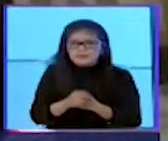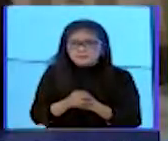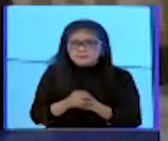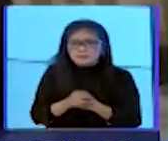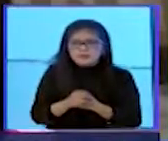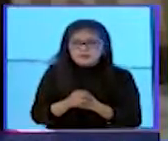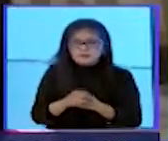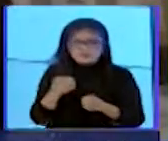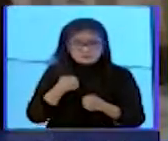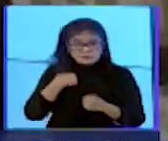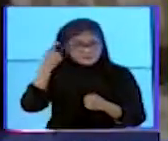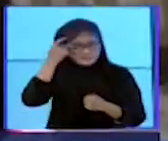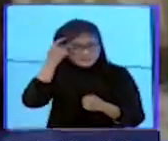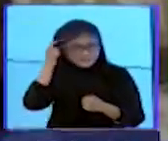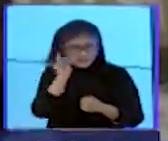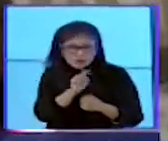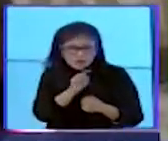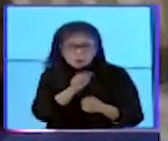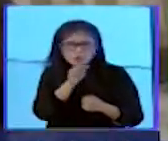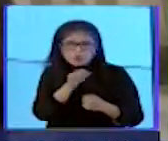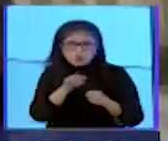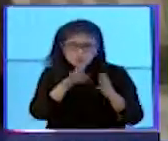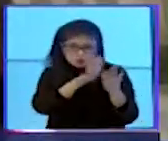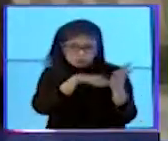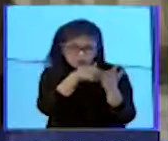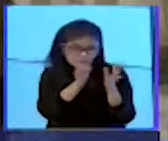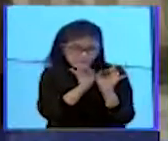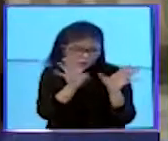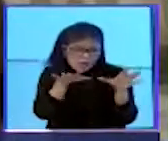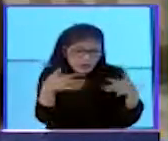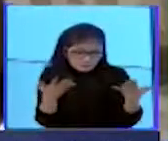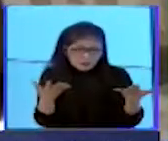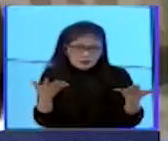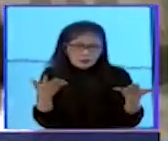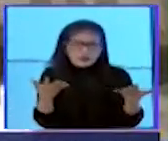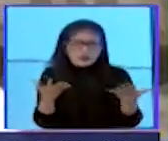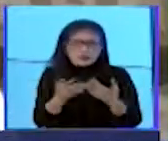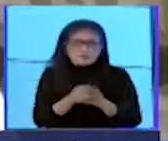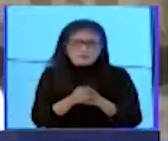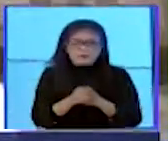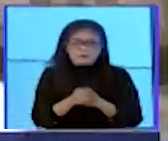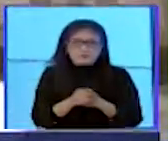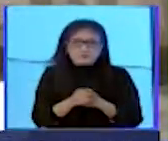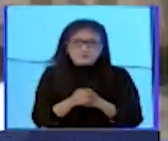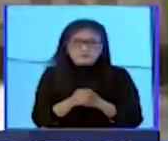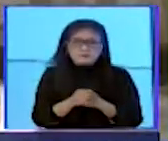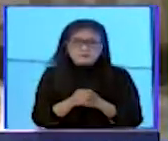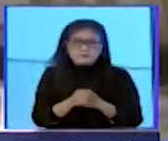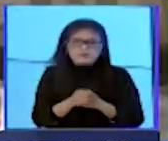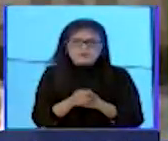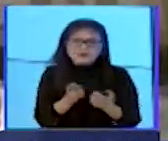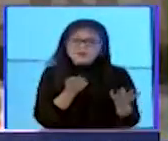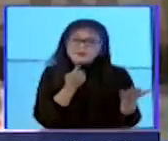Tequila perbedaannya hanya pada eh hanya pada